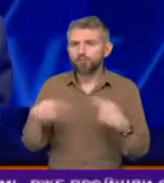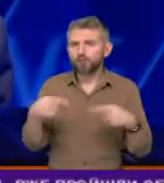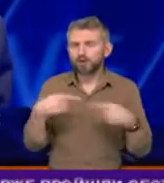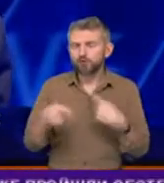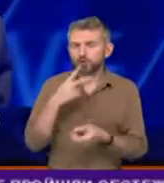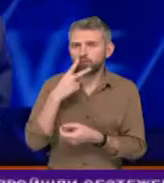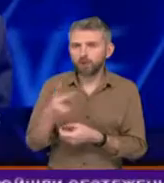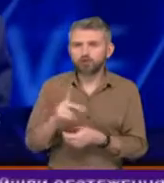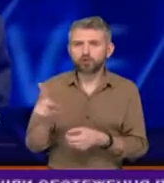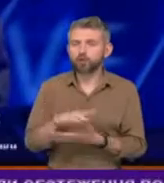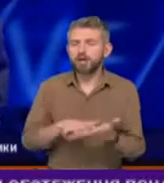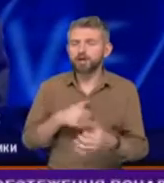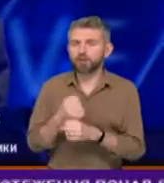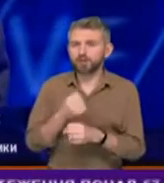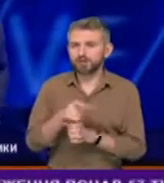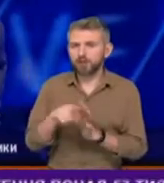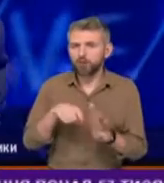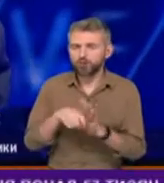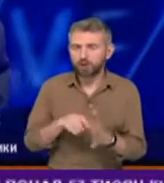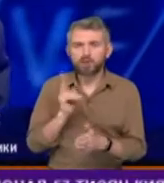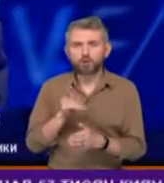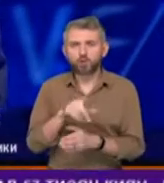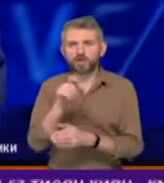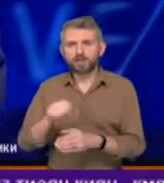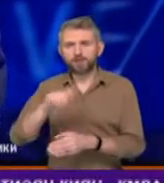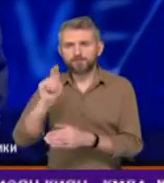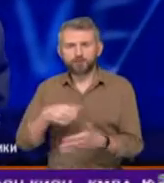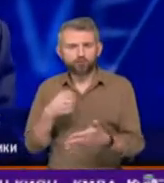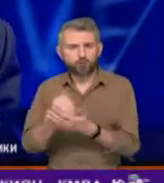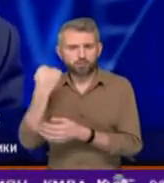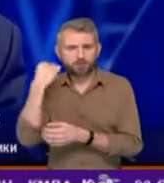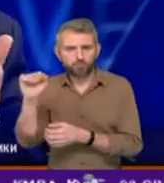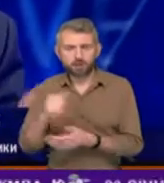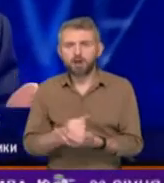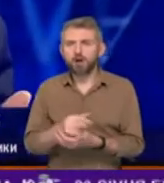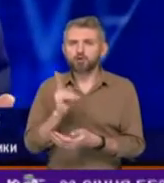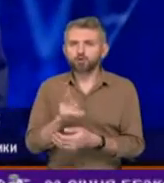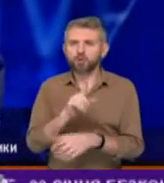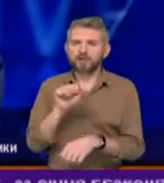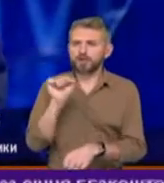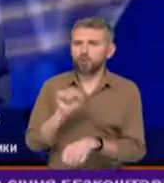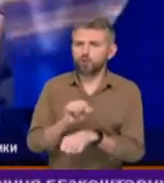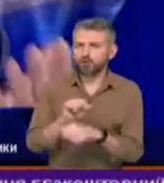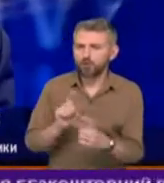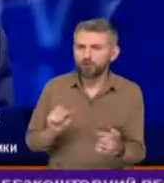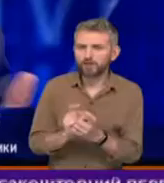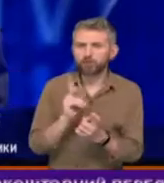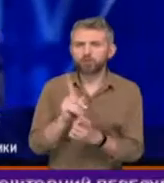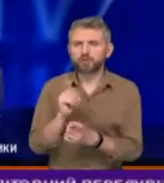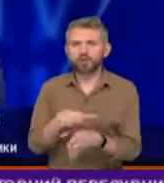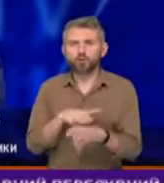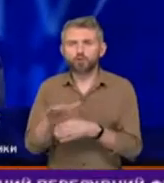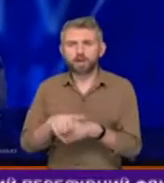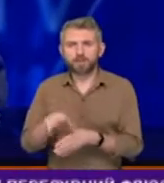взагалі бачать, що далі робити на Донбасі. Хтось виступає за війну до переможного кінця, хтось виступає за замороження конфлікту, хтось виступає за виконання Мінських